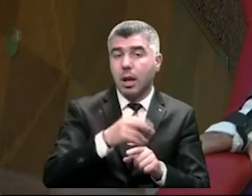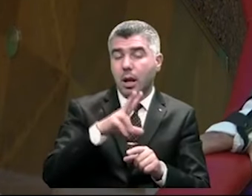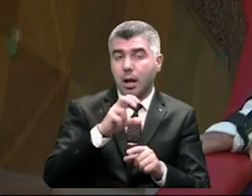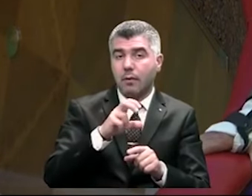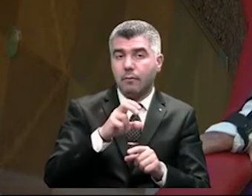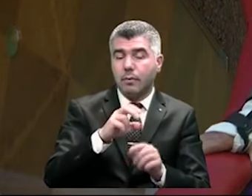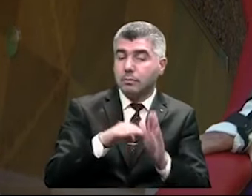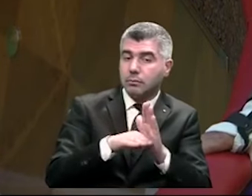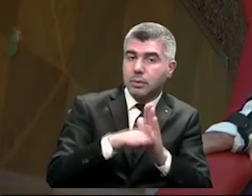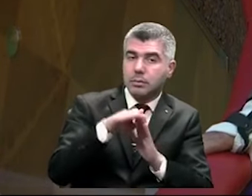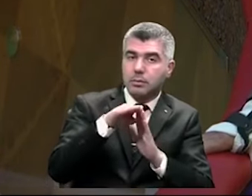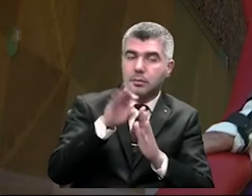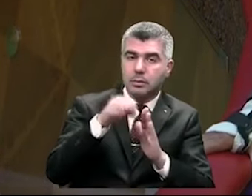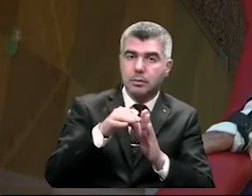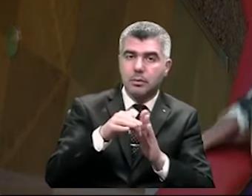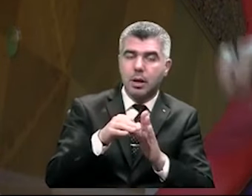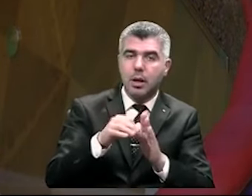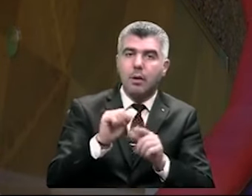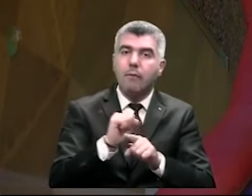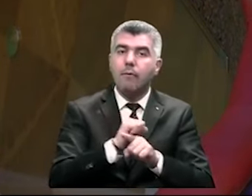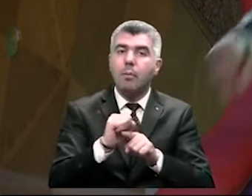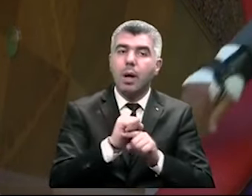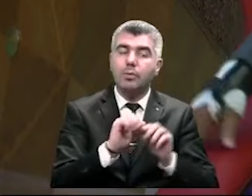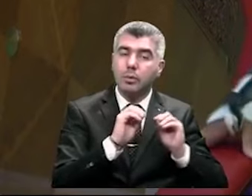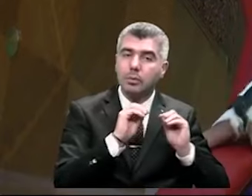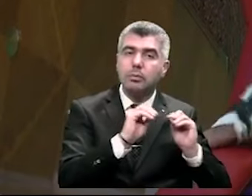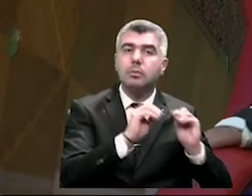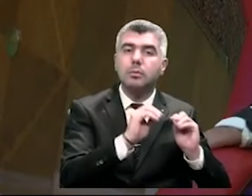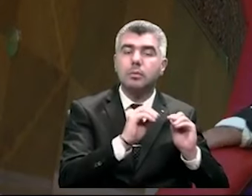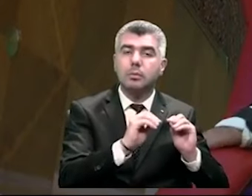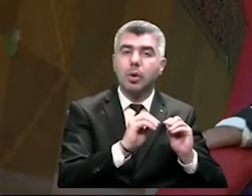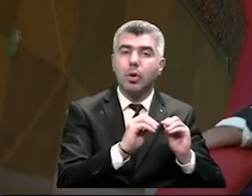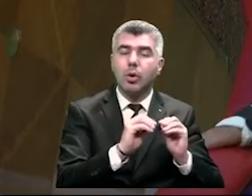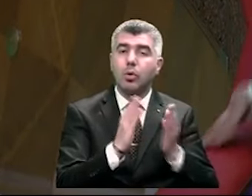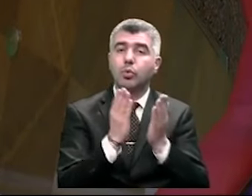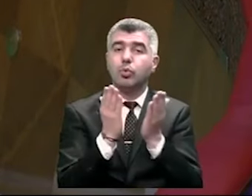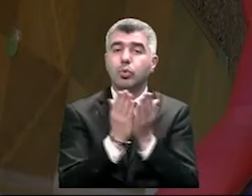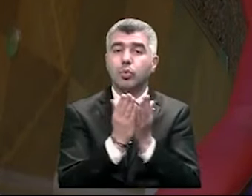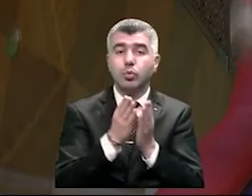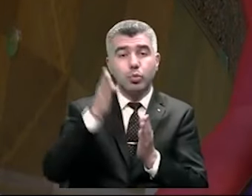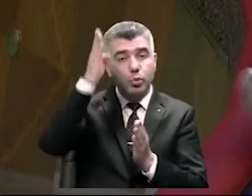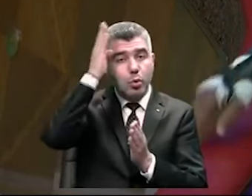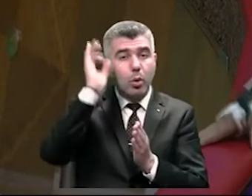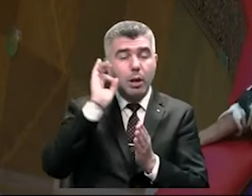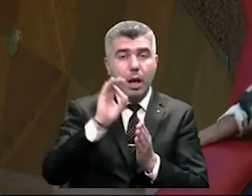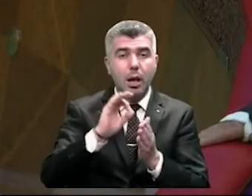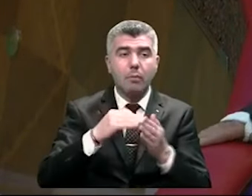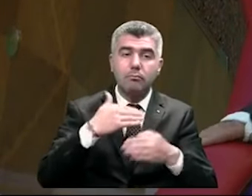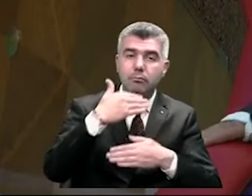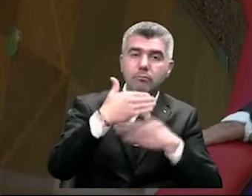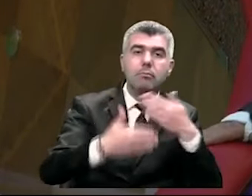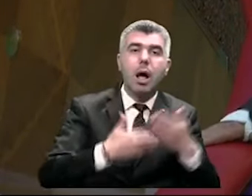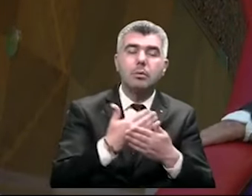نقدروا نكونوا قادرين باش نكونوا دكاتره اللي هما اللي غادي يكونوا اساتذه باحثين واللي هما غادي ثروا لينا